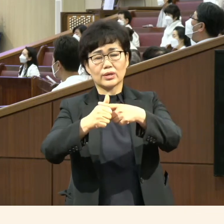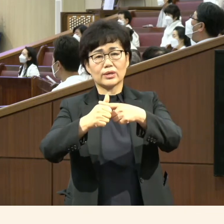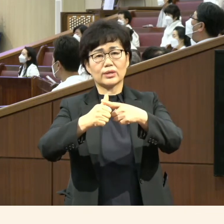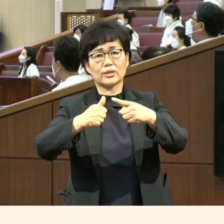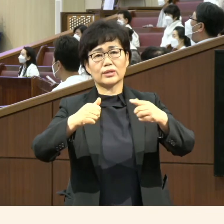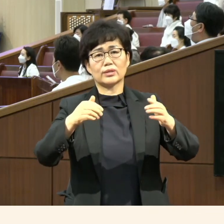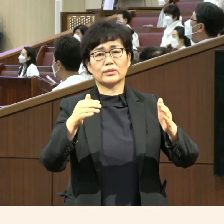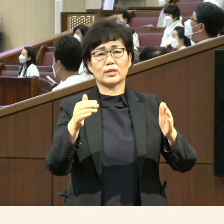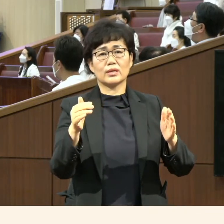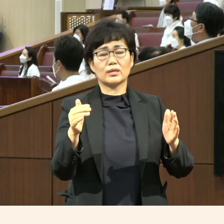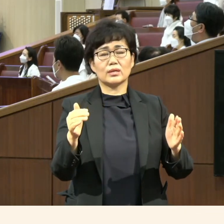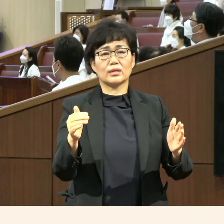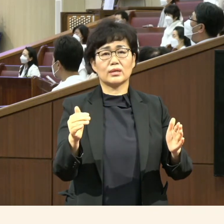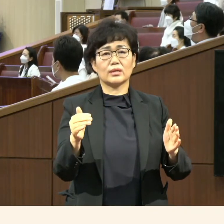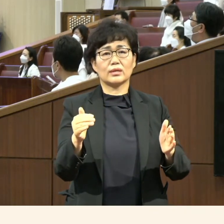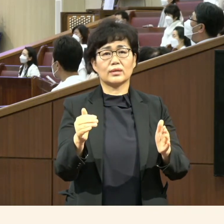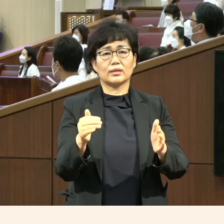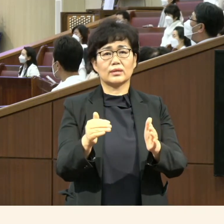주렸네.